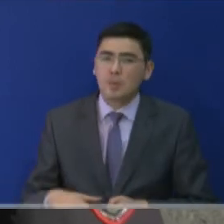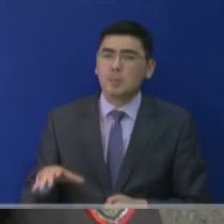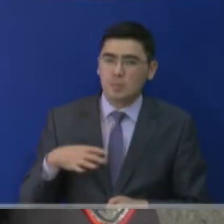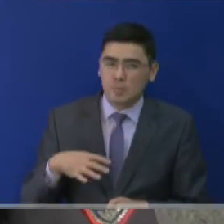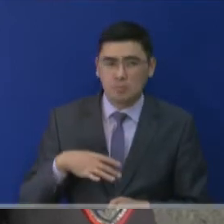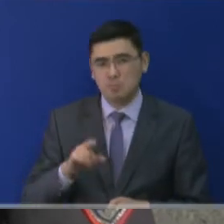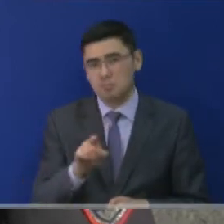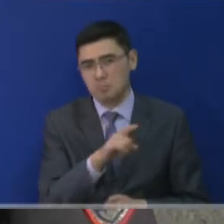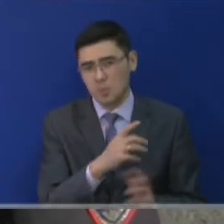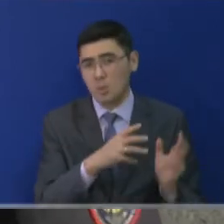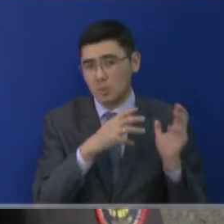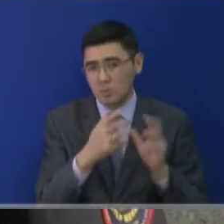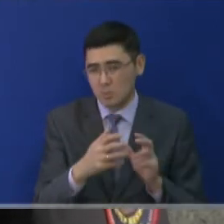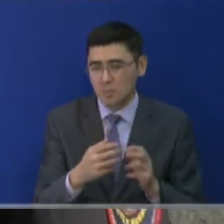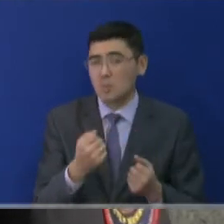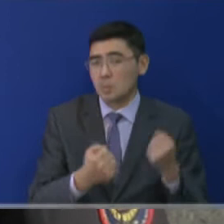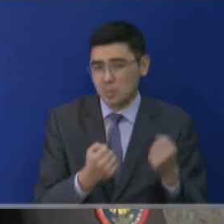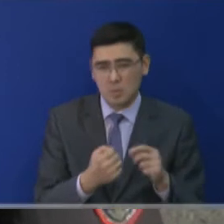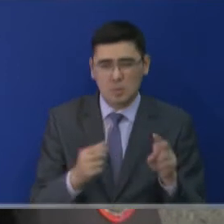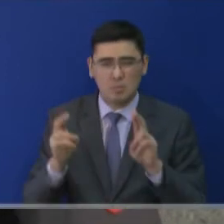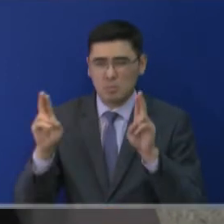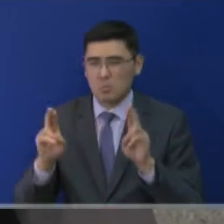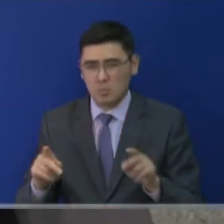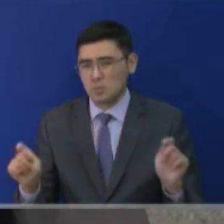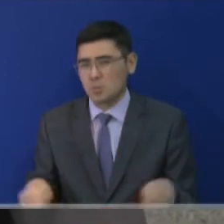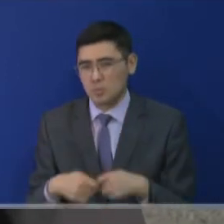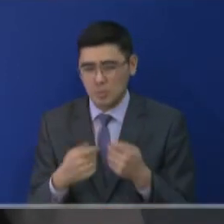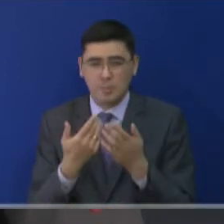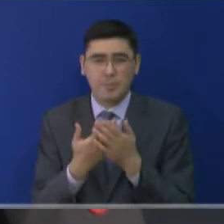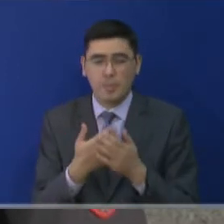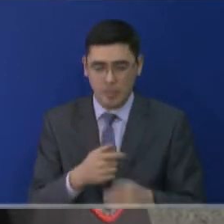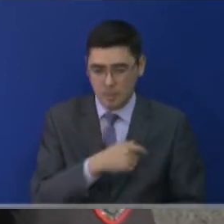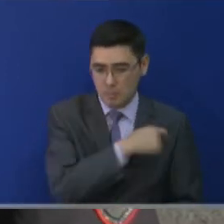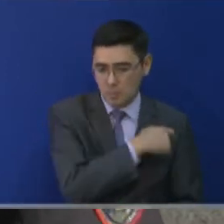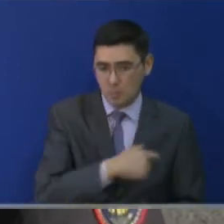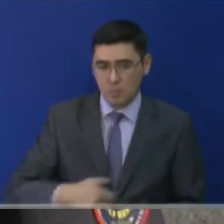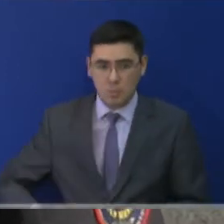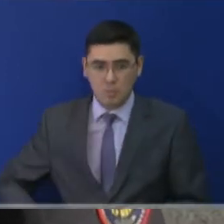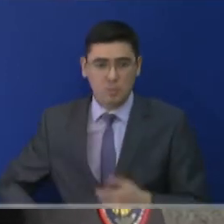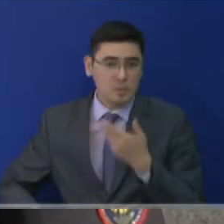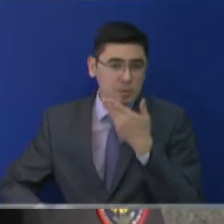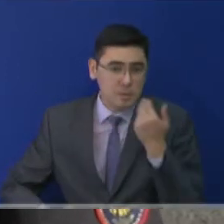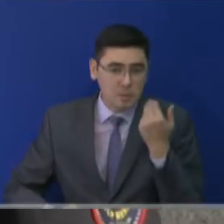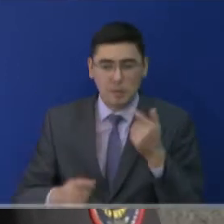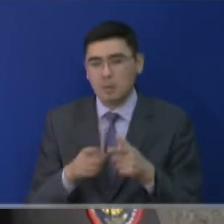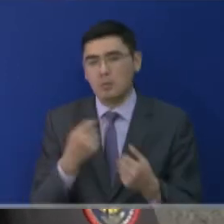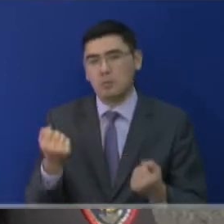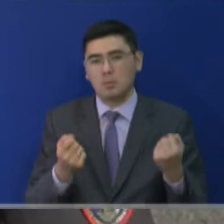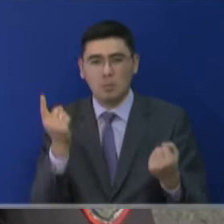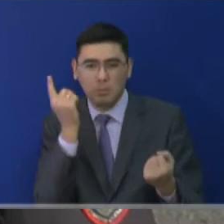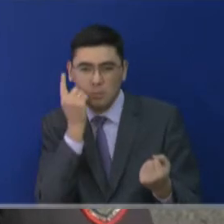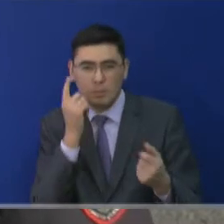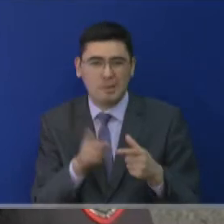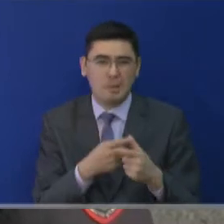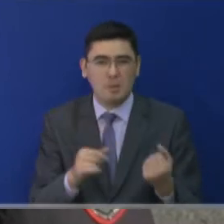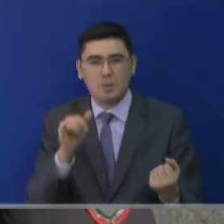Ереже бұзу фактілері бар. Кейбір жүргізушілер қауіпсіздік белдігін тақпайды. Сонымен қатар рөлде келе жатып, ұялы телефонмен сөйлесіп, темекі шегетіндер